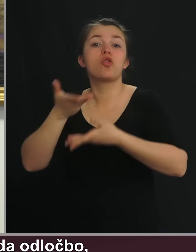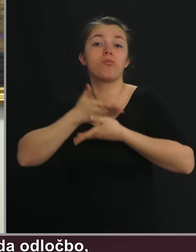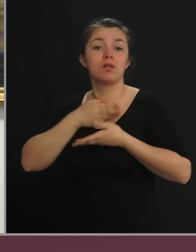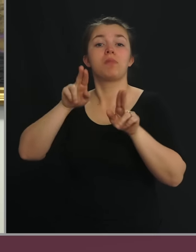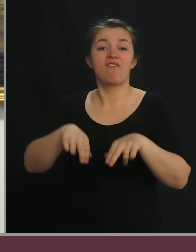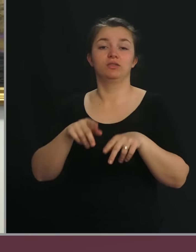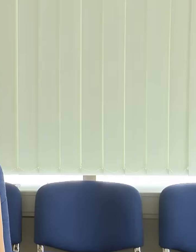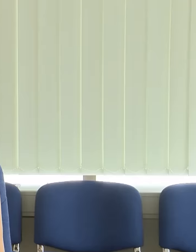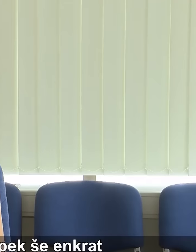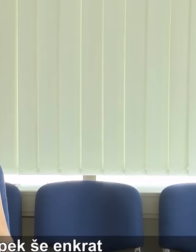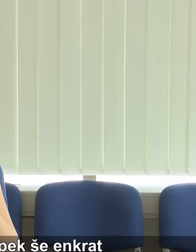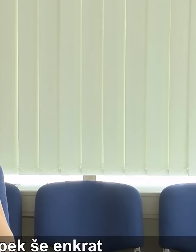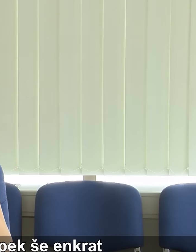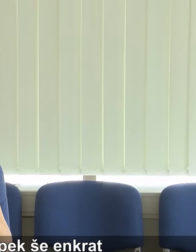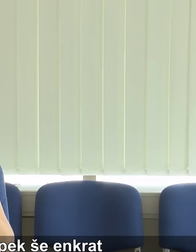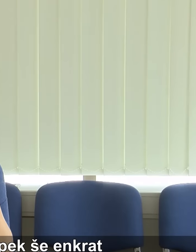prištete dobe.